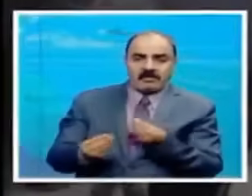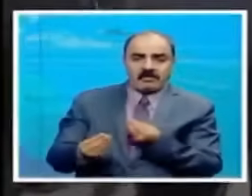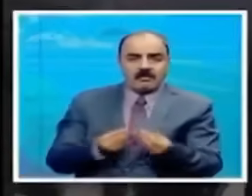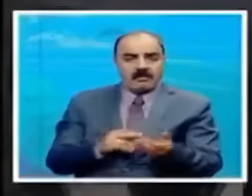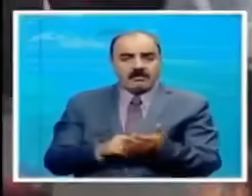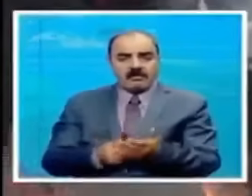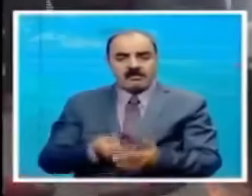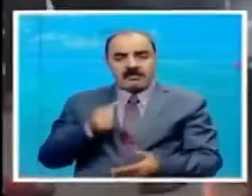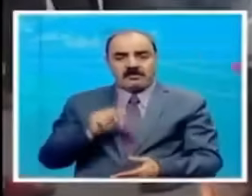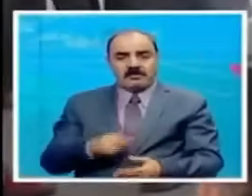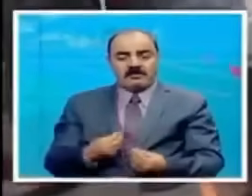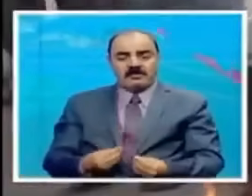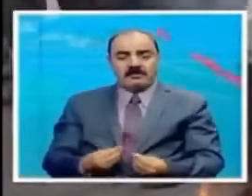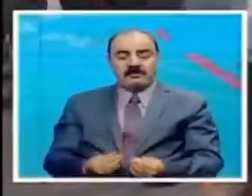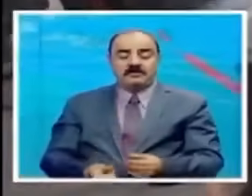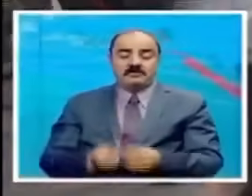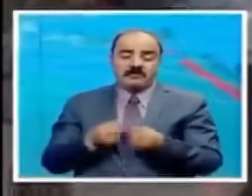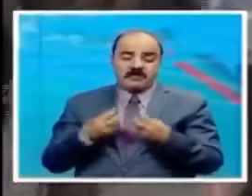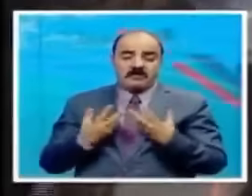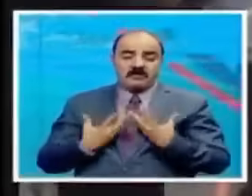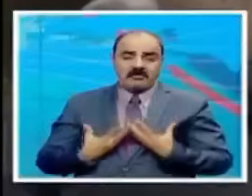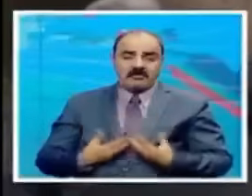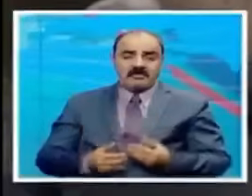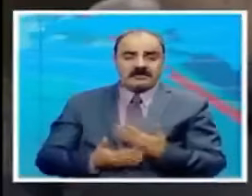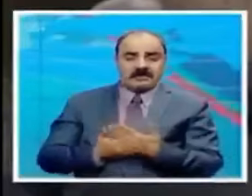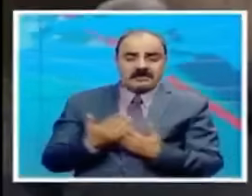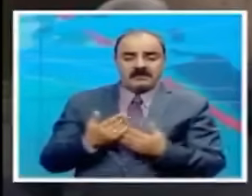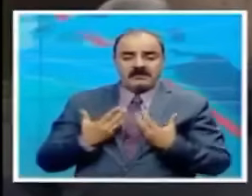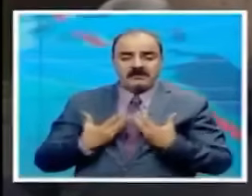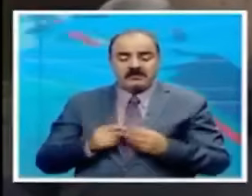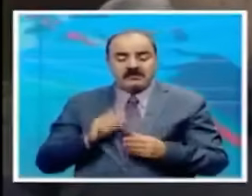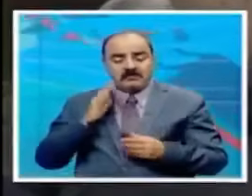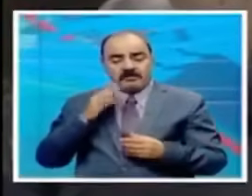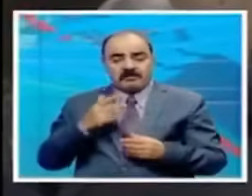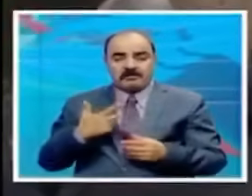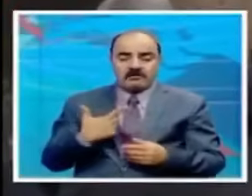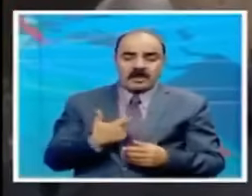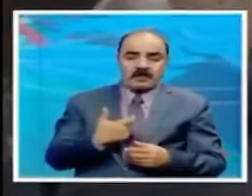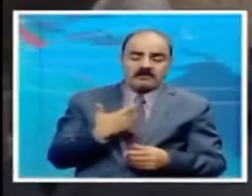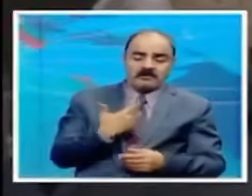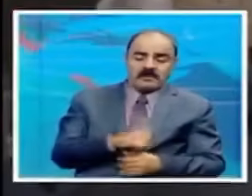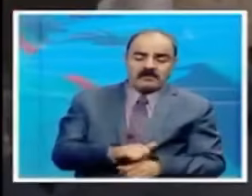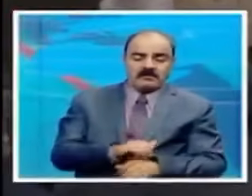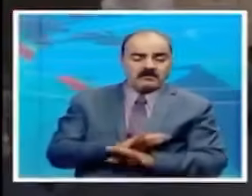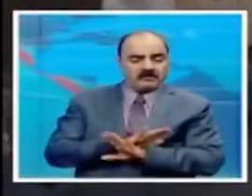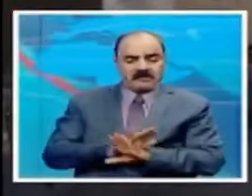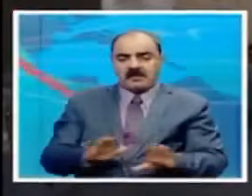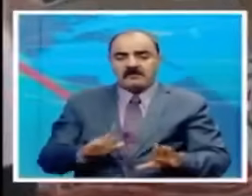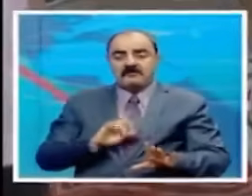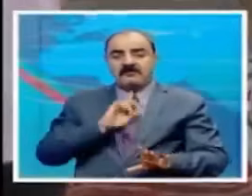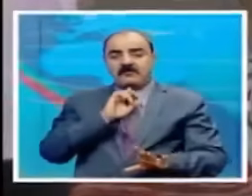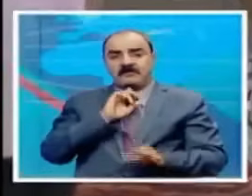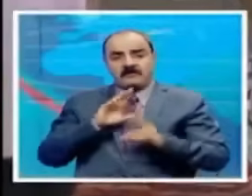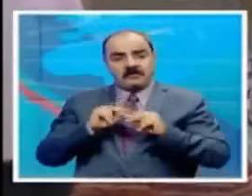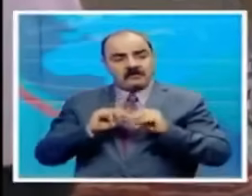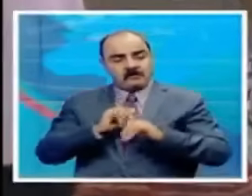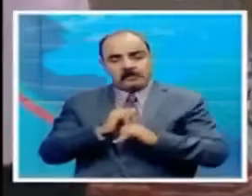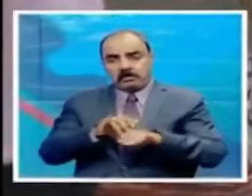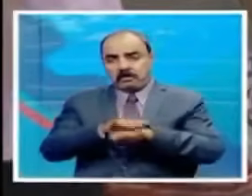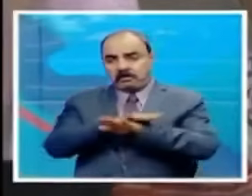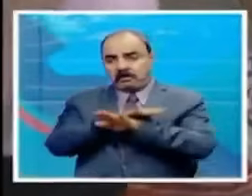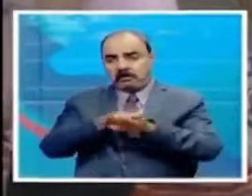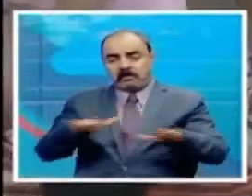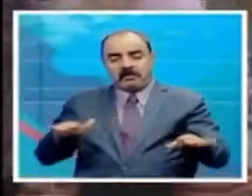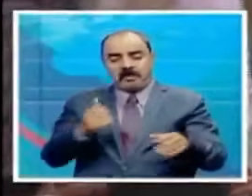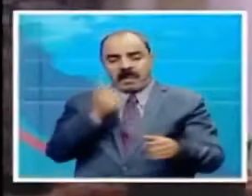الأيام القادمة، علها تحمل جديدا غير القتل والدمار الذي خلفه العدوان